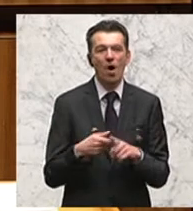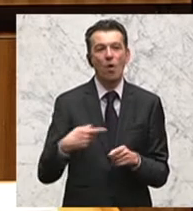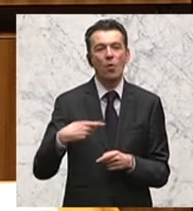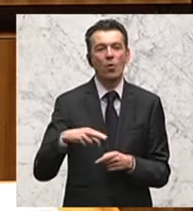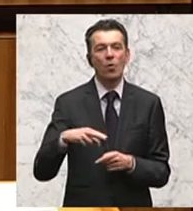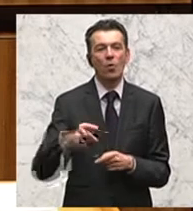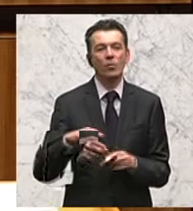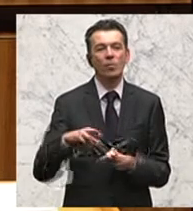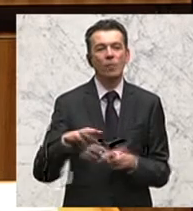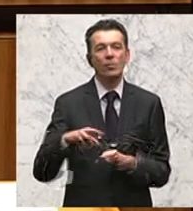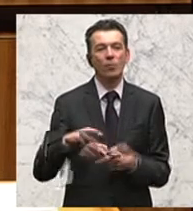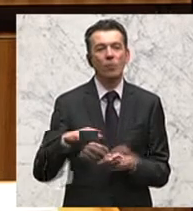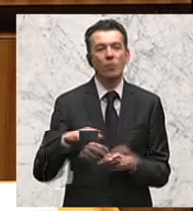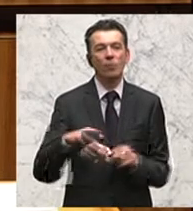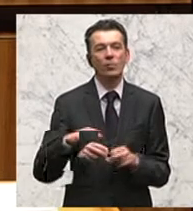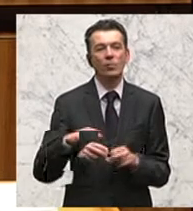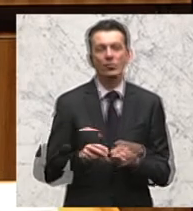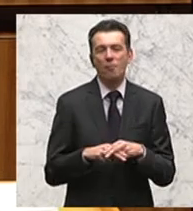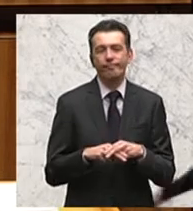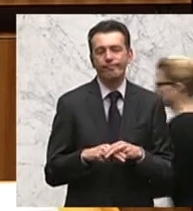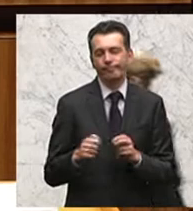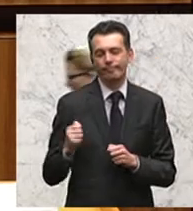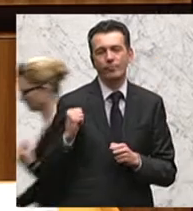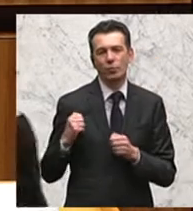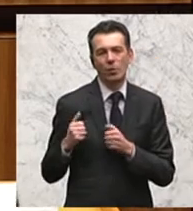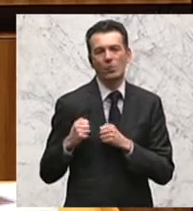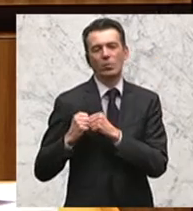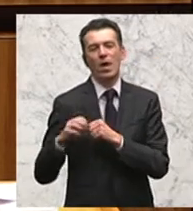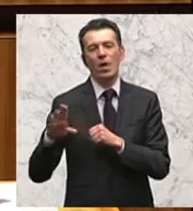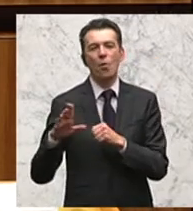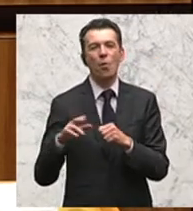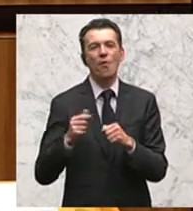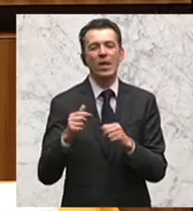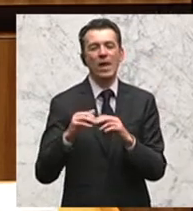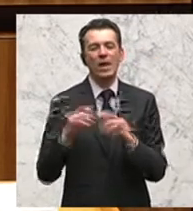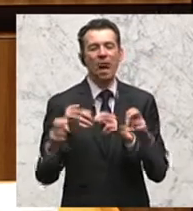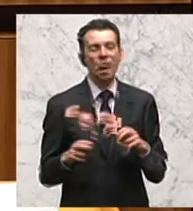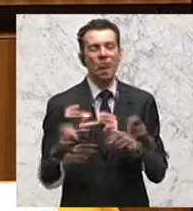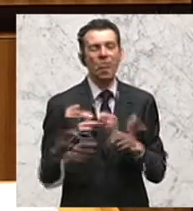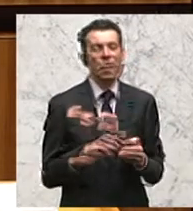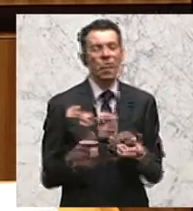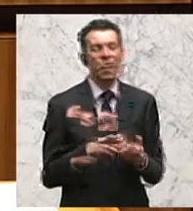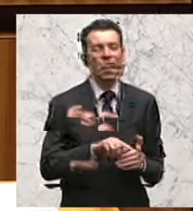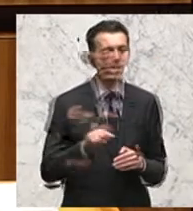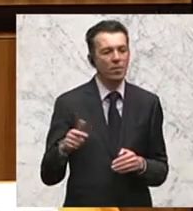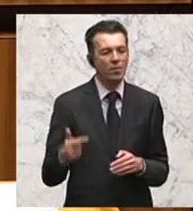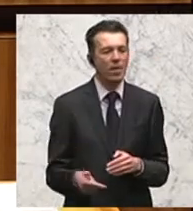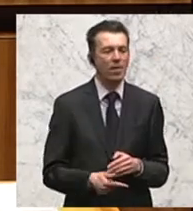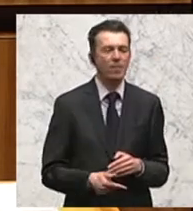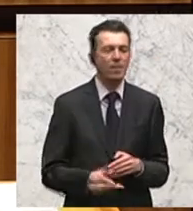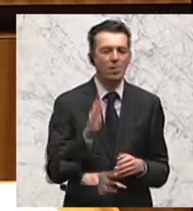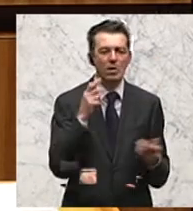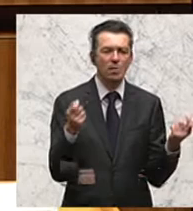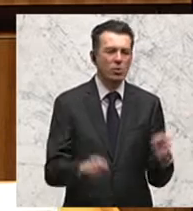betreffend nationale Schuldenverhandlungen zum EU-Finanzrahmen 2014 bis 2020. Der Nationalrat wollte beschließen. Der Nationalrat lehnt den